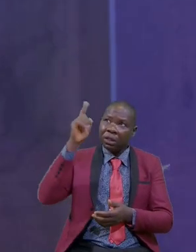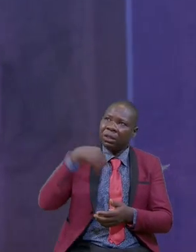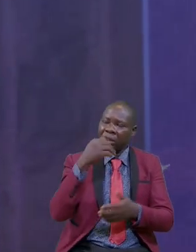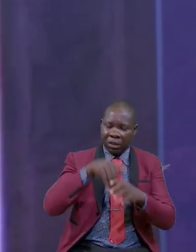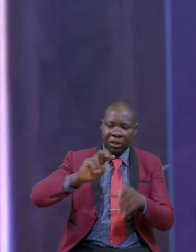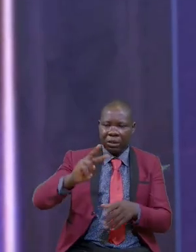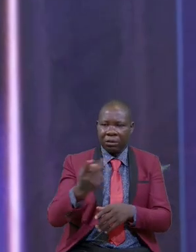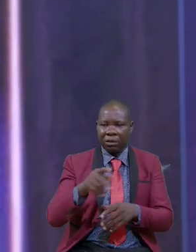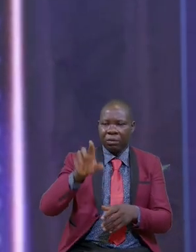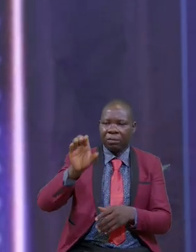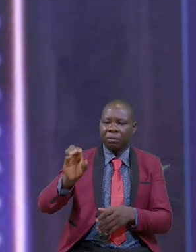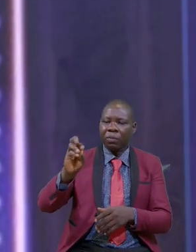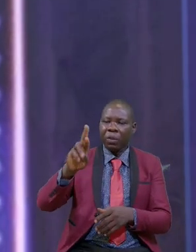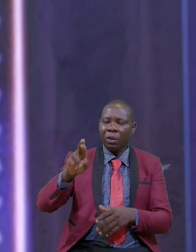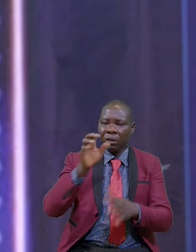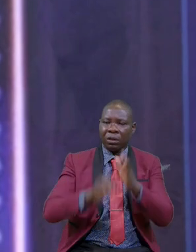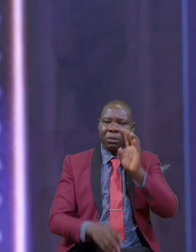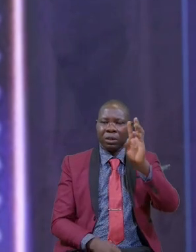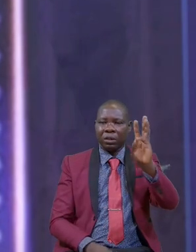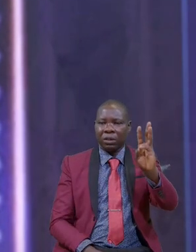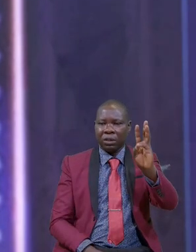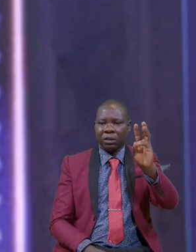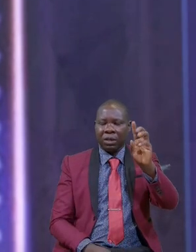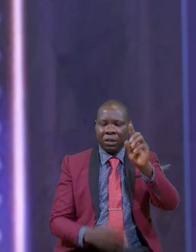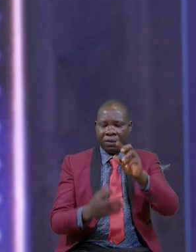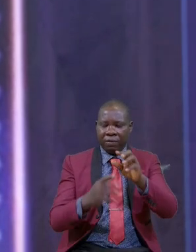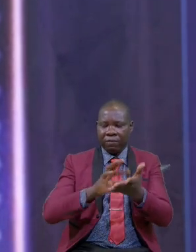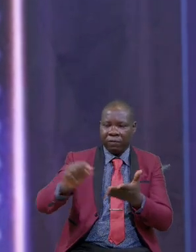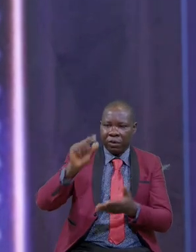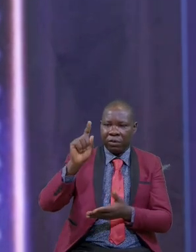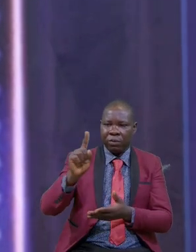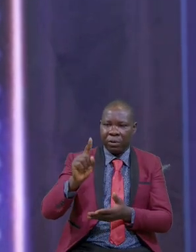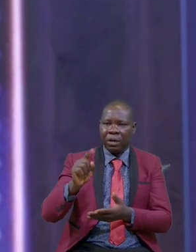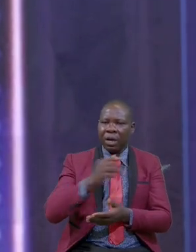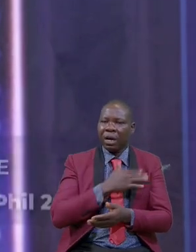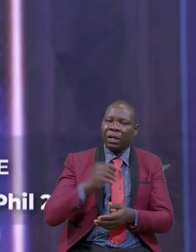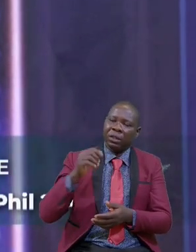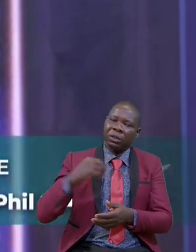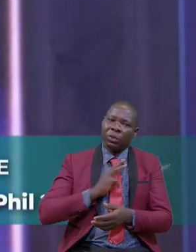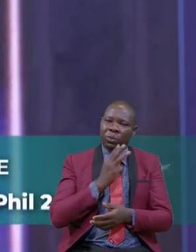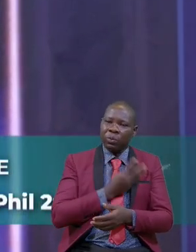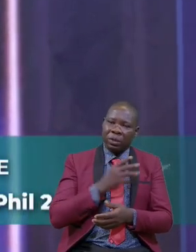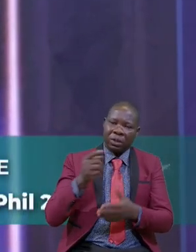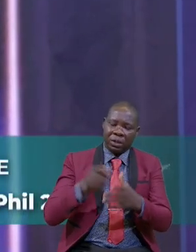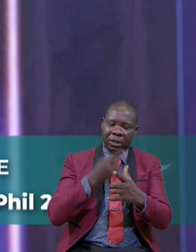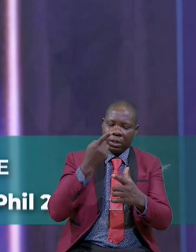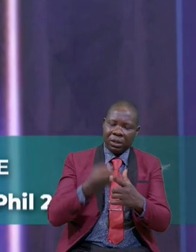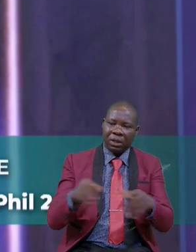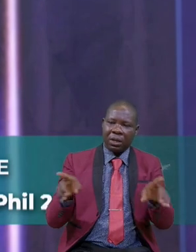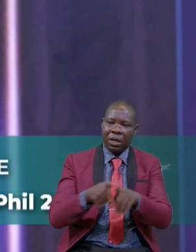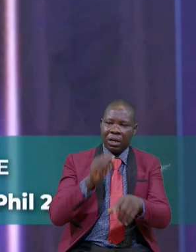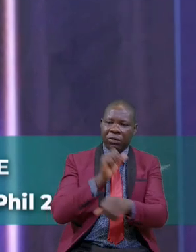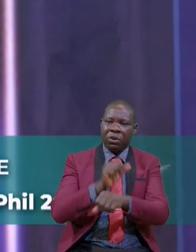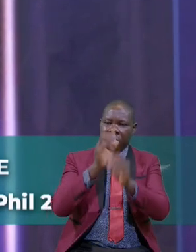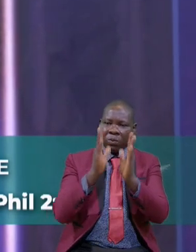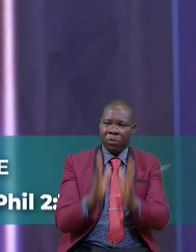6, reading from verse 1. And it says, we then, dit, as tous, workers, as laborers, as